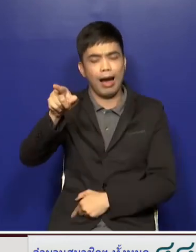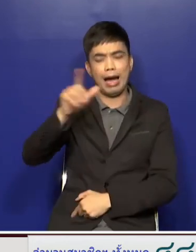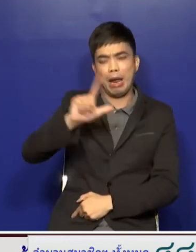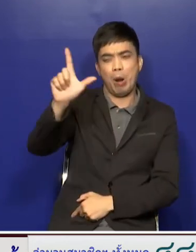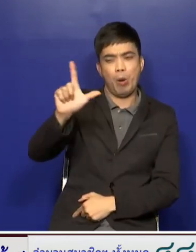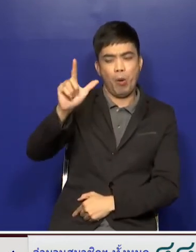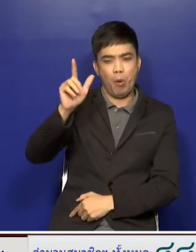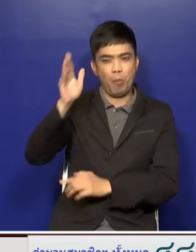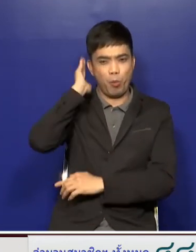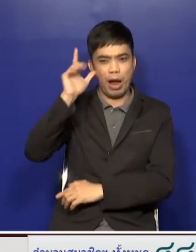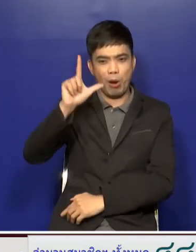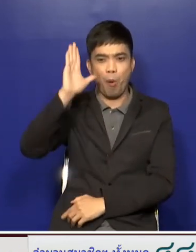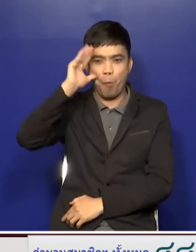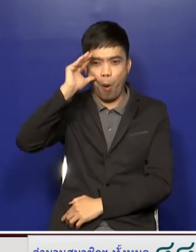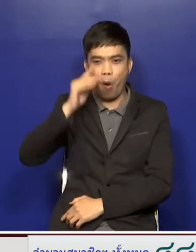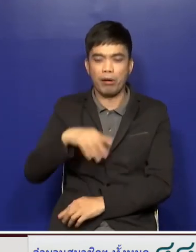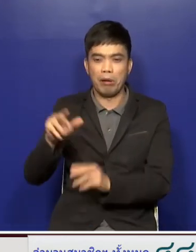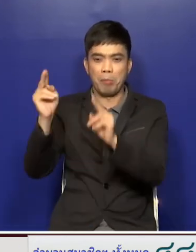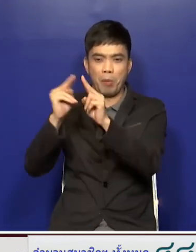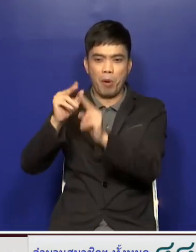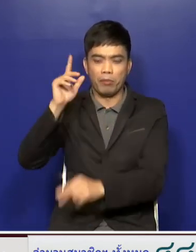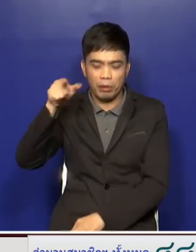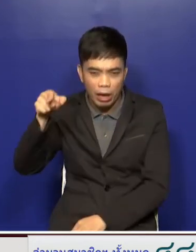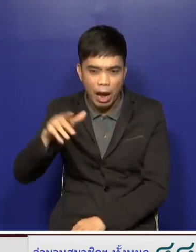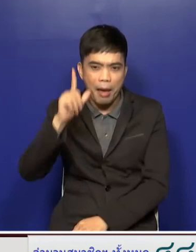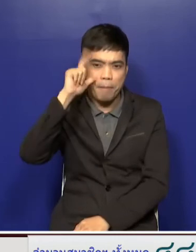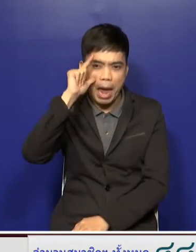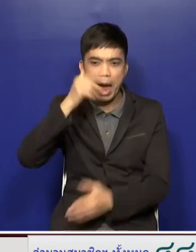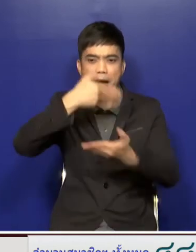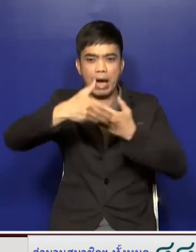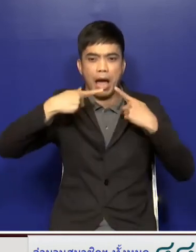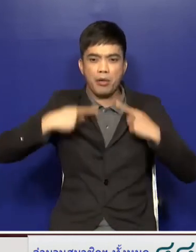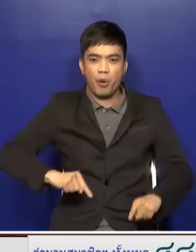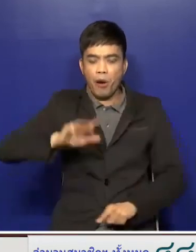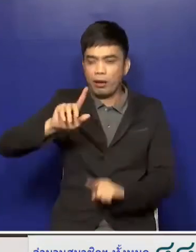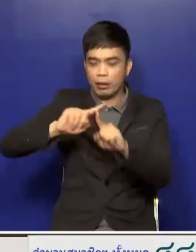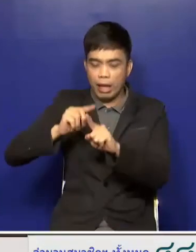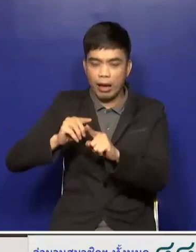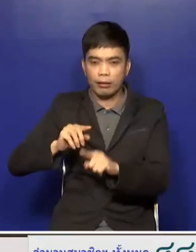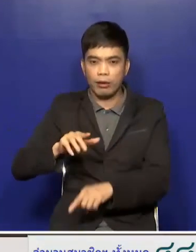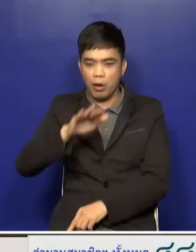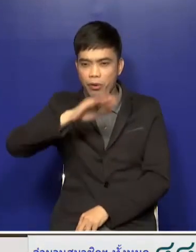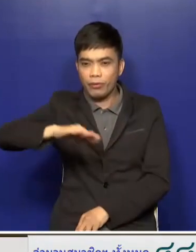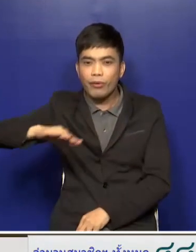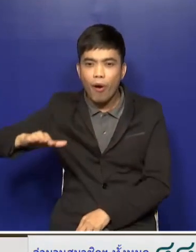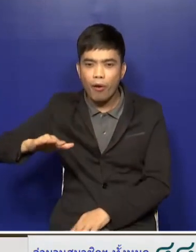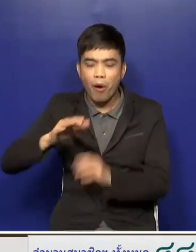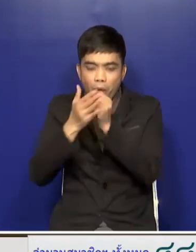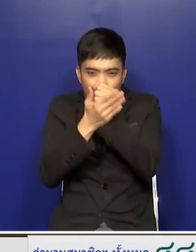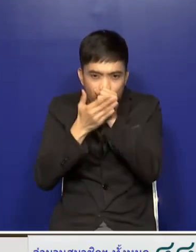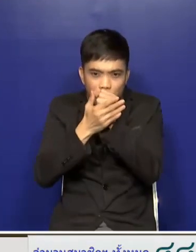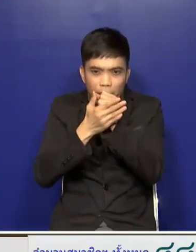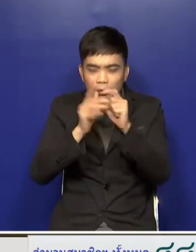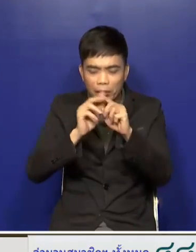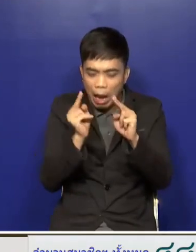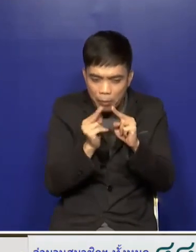ุงบ้า พ่อบากามนะครับ แม่ต่อยลูกขายตัวนะครัน้อง เส็บ ว